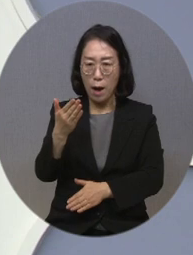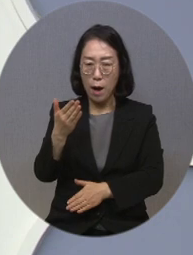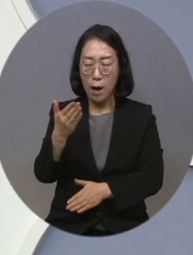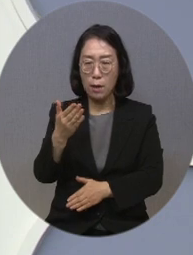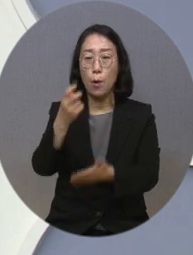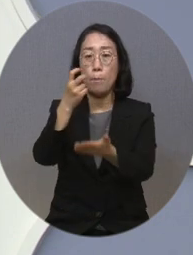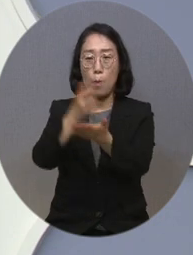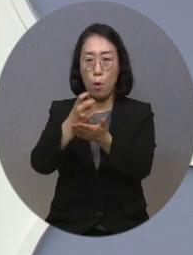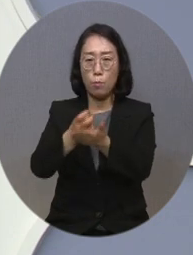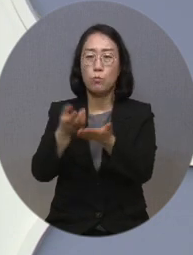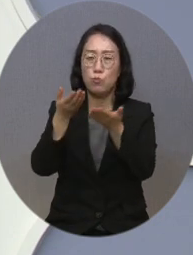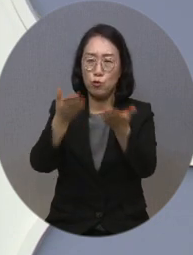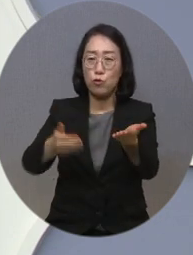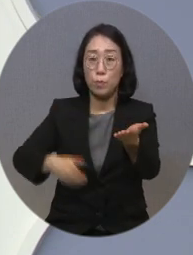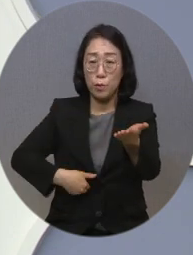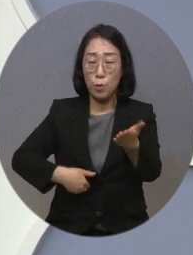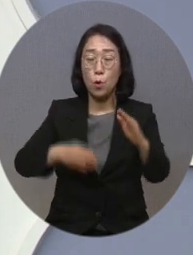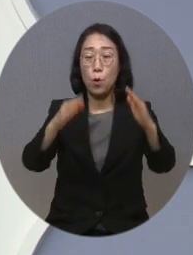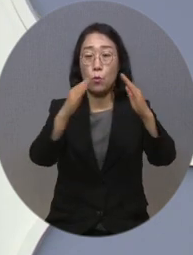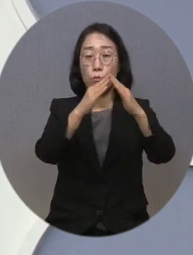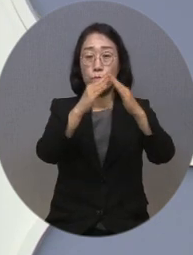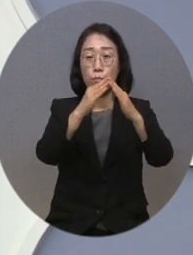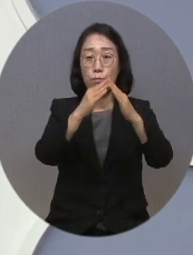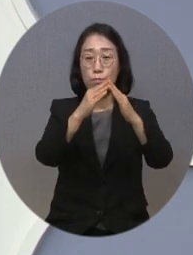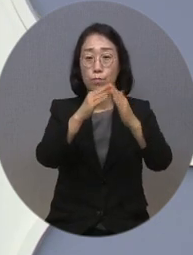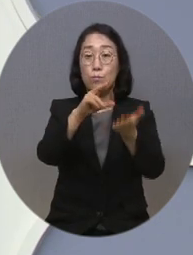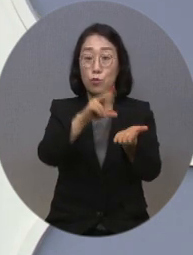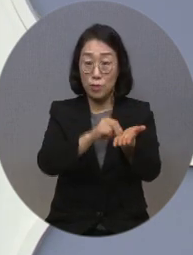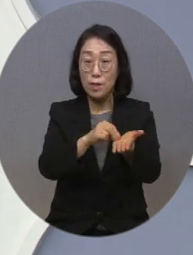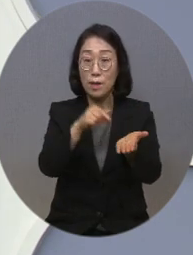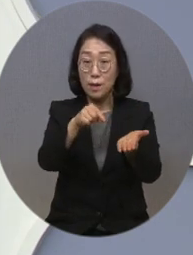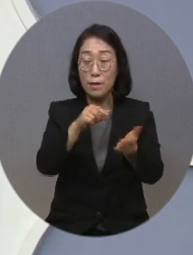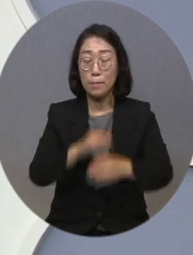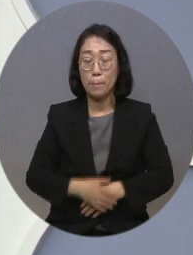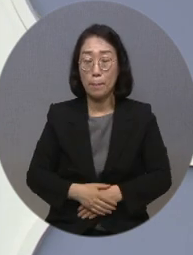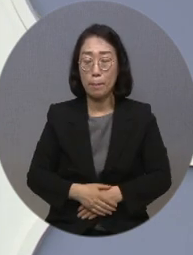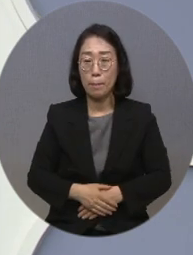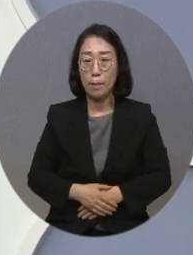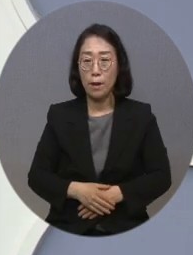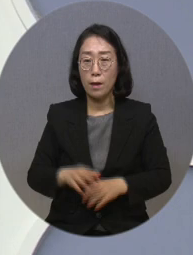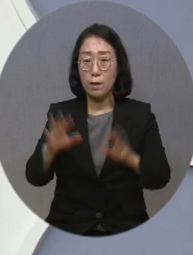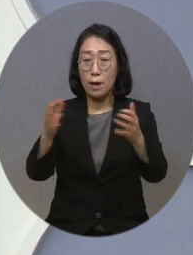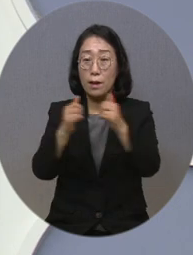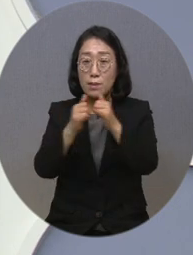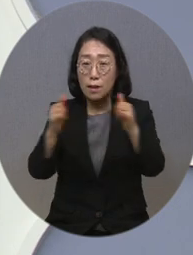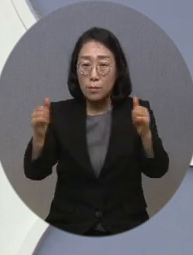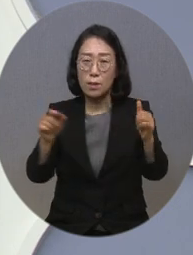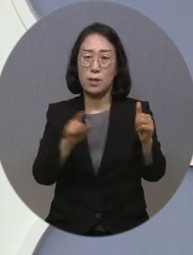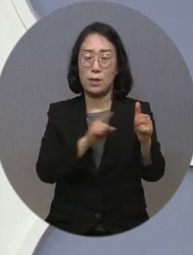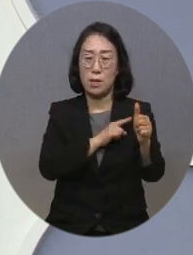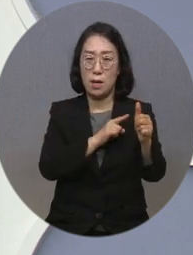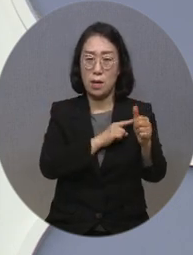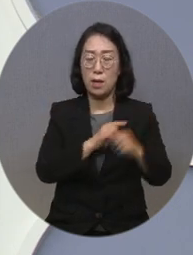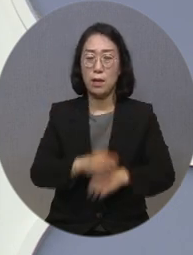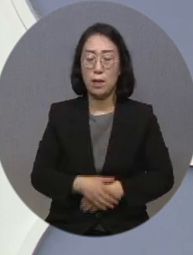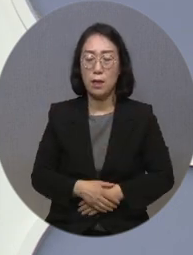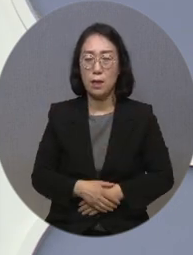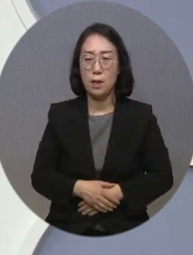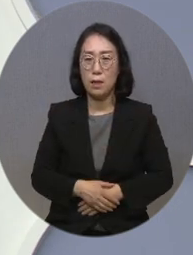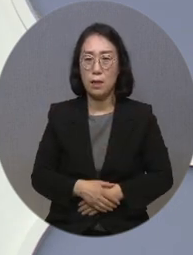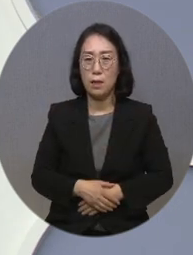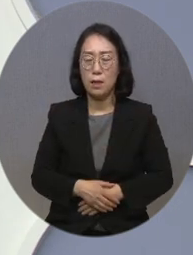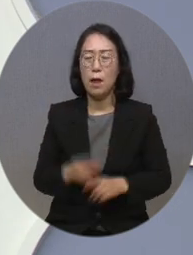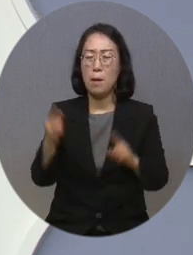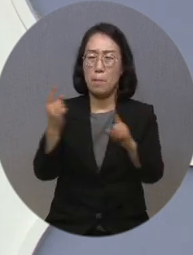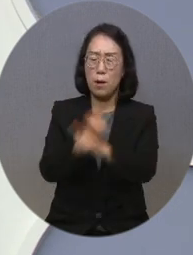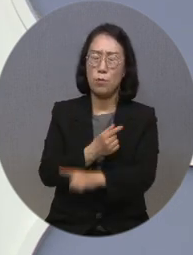특히 지금 부동산 문제가 아까도 말씀드린 대로 국민들이 지금 가장 그 좀